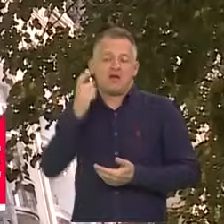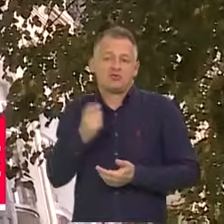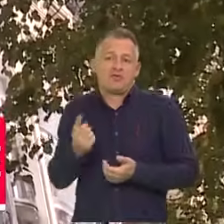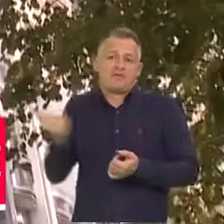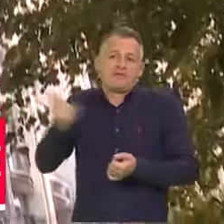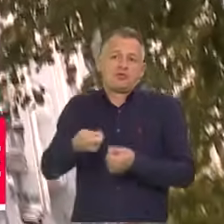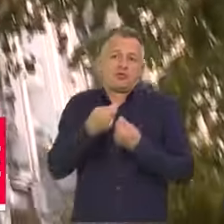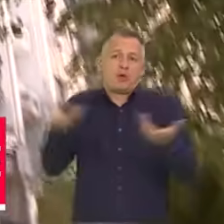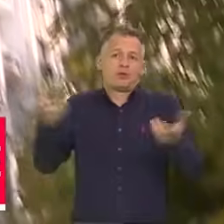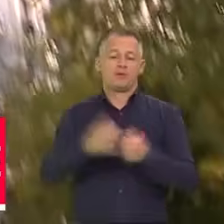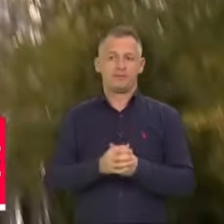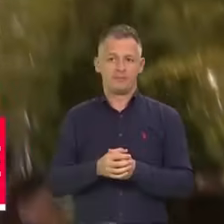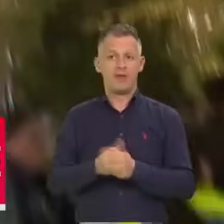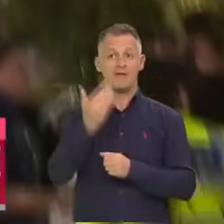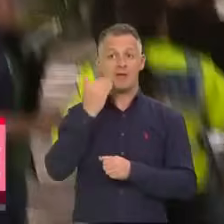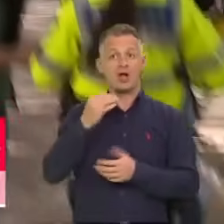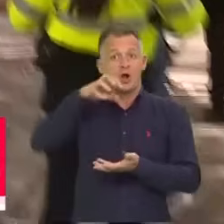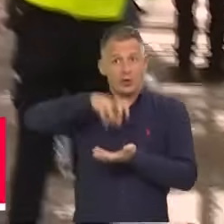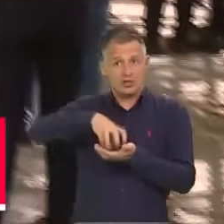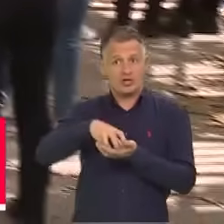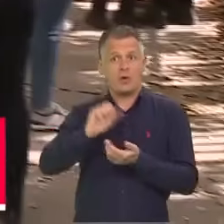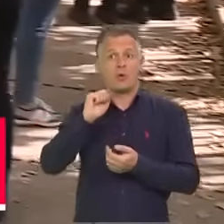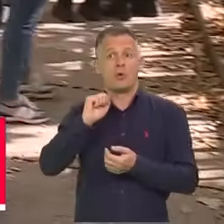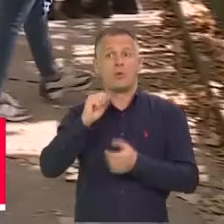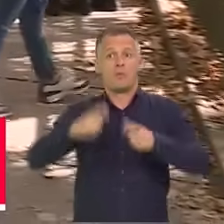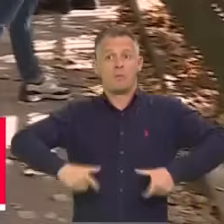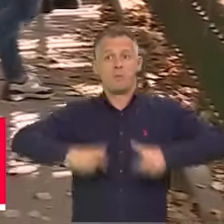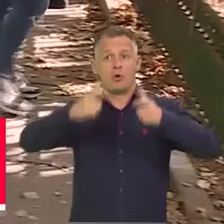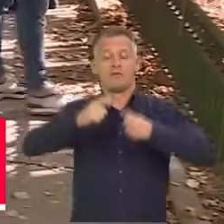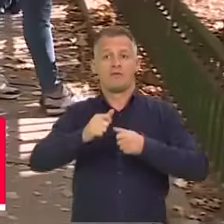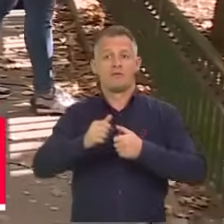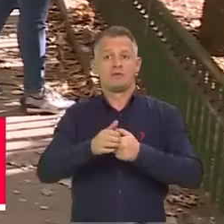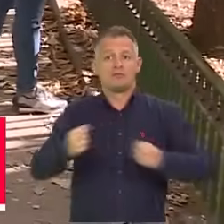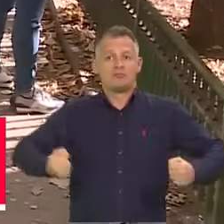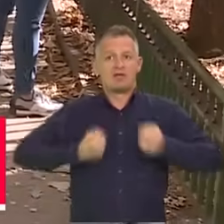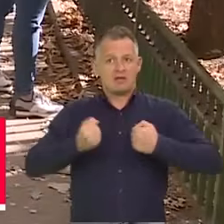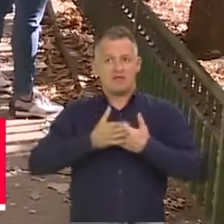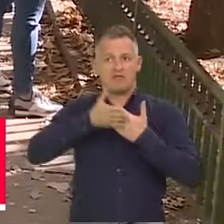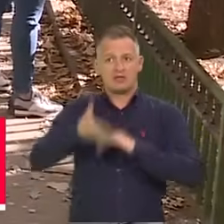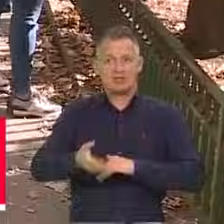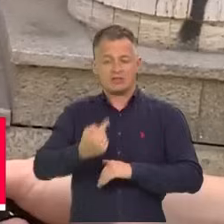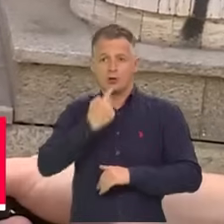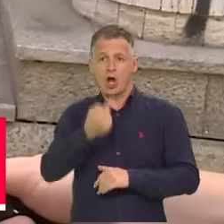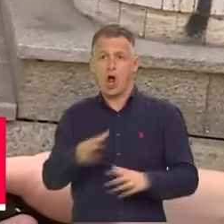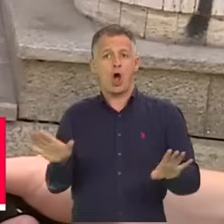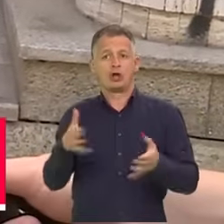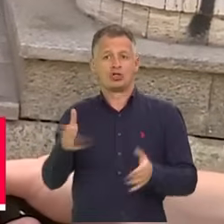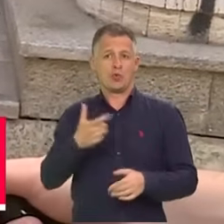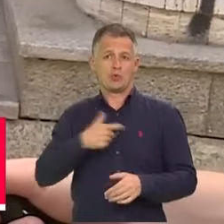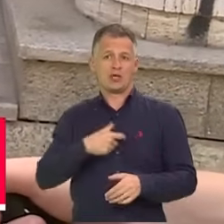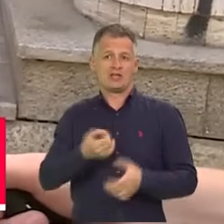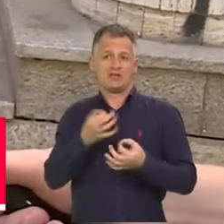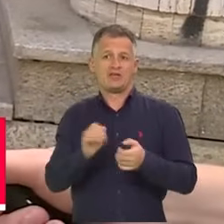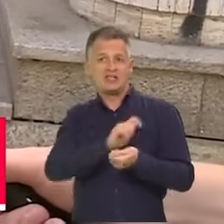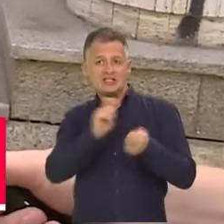Bătrâna pe care a căzut locuiește chiar în bloc. Speriați, vecinii se gândesc că oricare dintre ei putea să fie în locul ei. Mai ales pe vremea